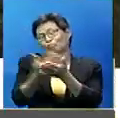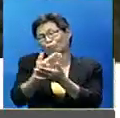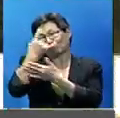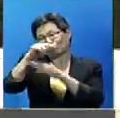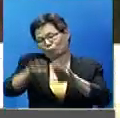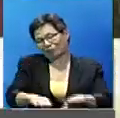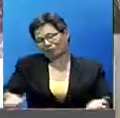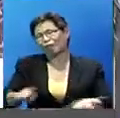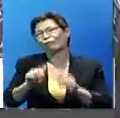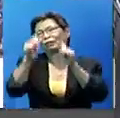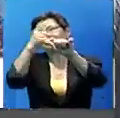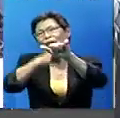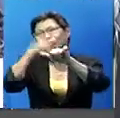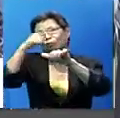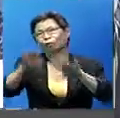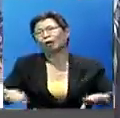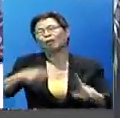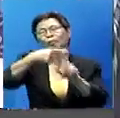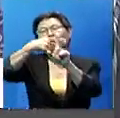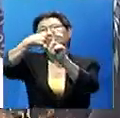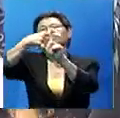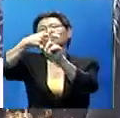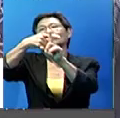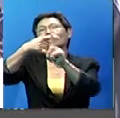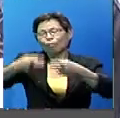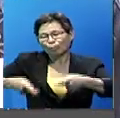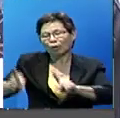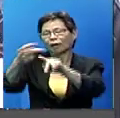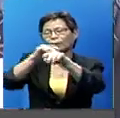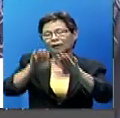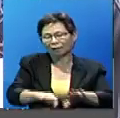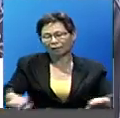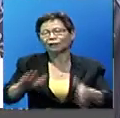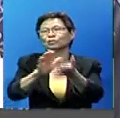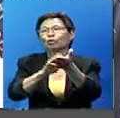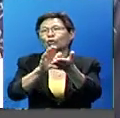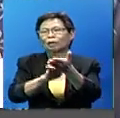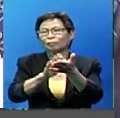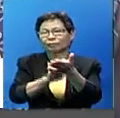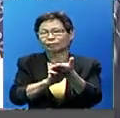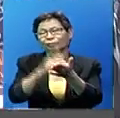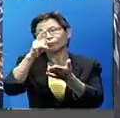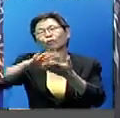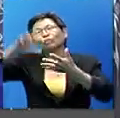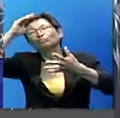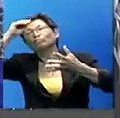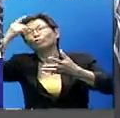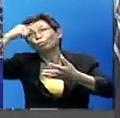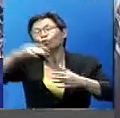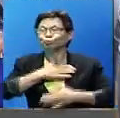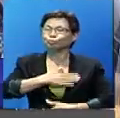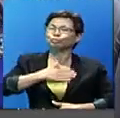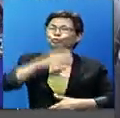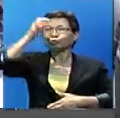mereka. Dengan yang positif dan saya tak rasa memberi peluang kepada anak-anak sekolah Bimbingan Jalinan Kasih untuk menikmati satu